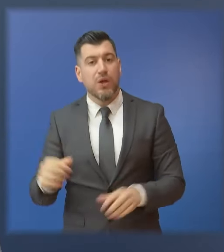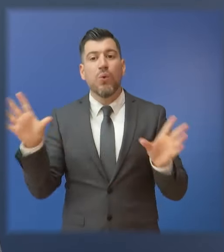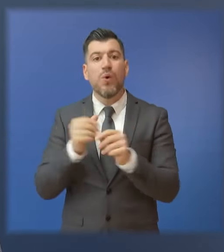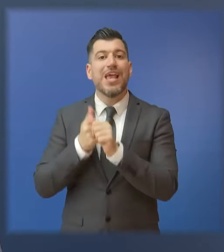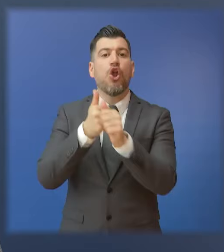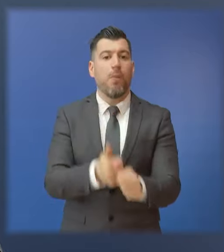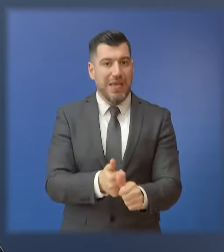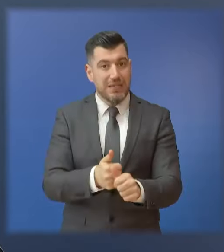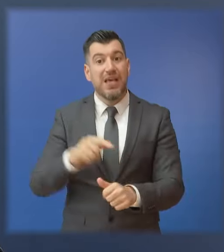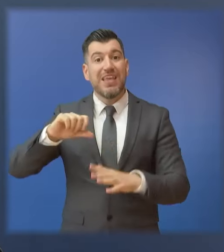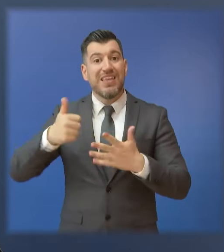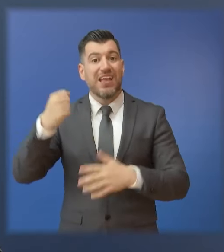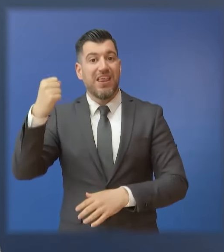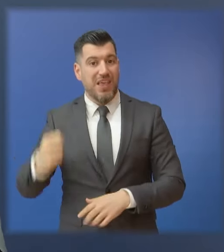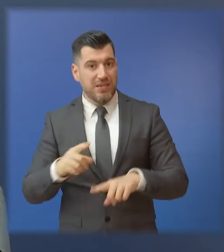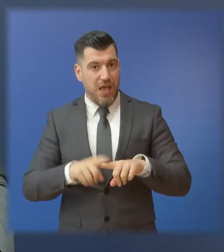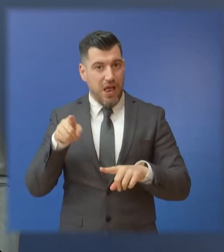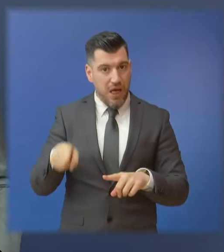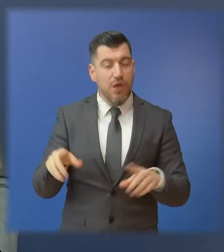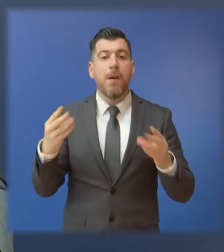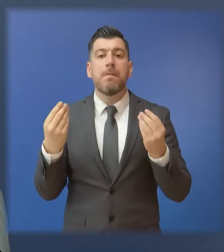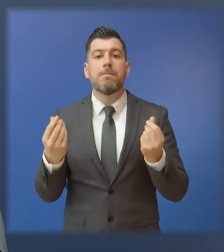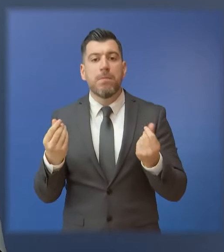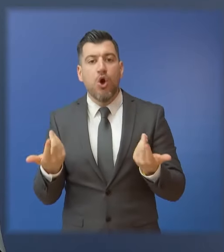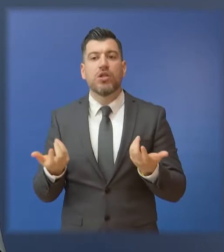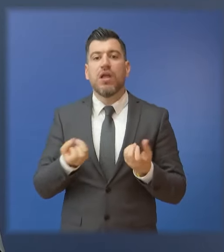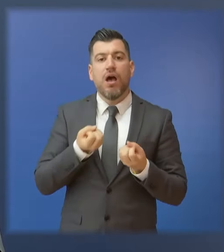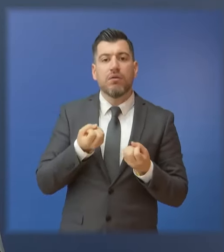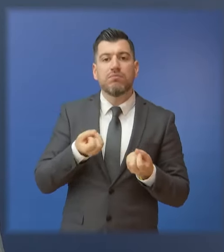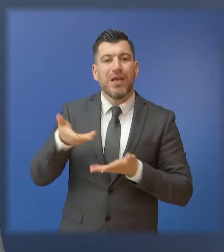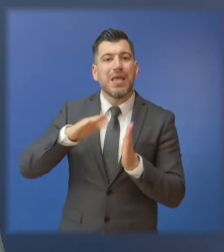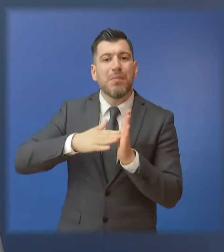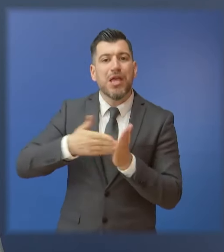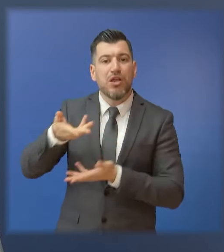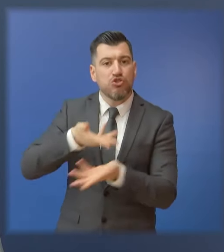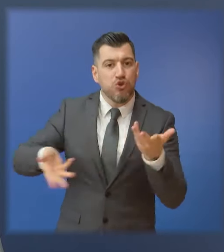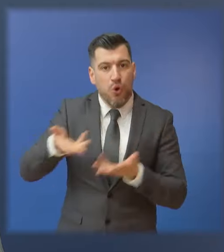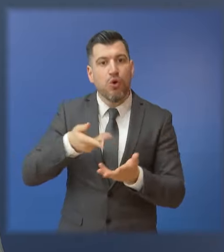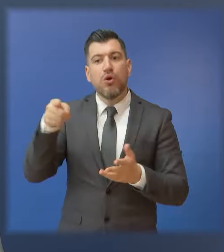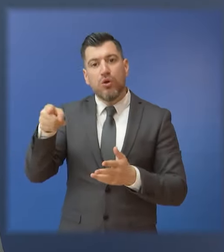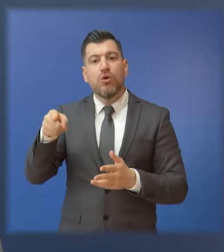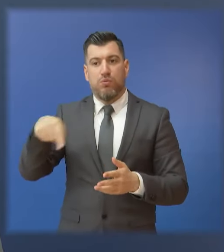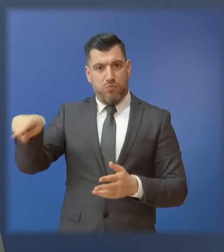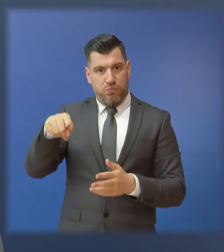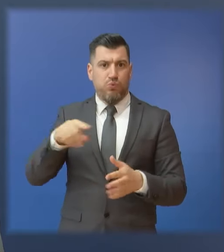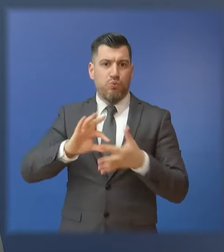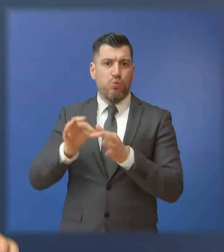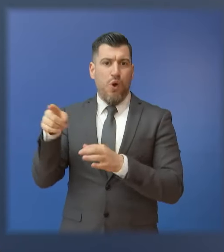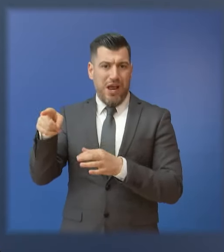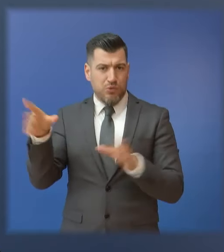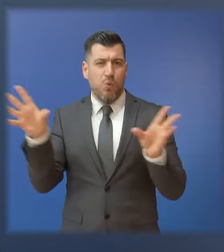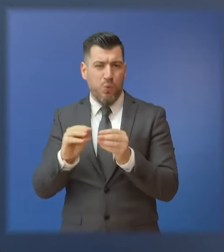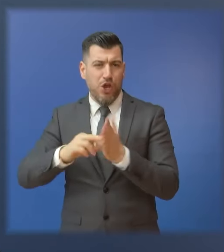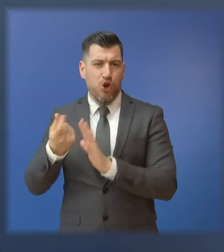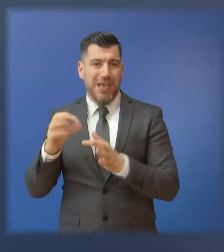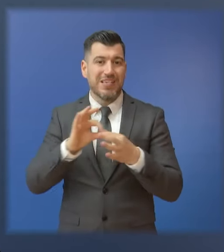υλοποίησης και την έκτη καλύτερη στην ποιότητα του περιεχομένου μεταξύ των χωρών του οοσα στο πεδίο του κράτους δικαίου